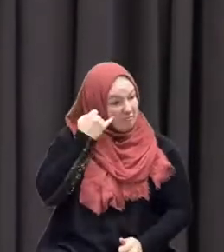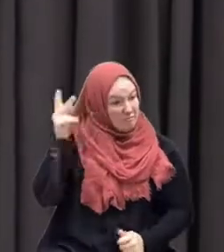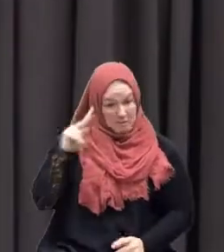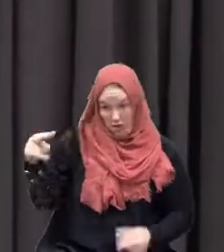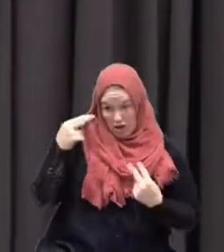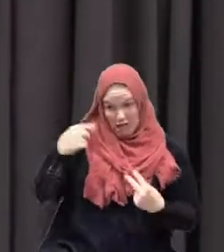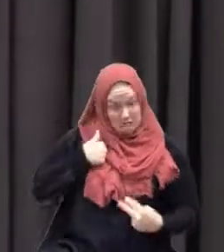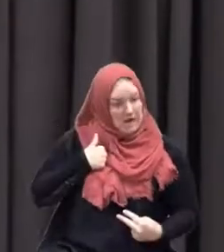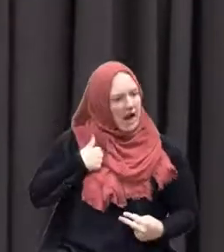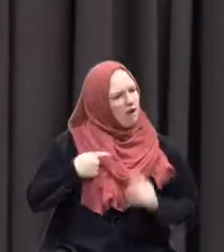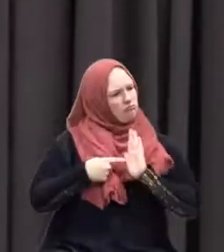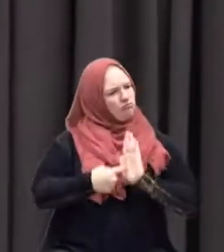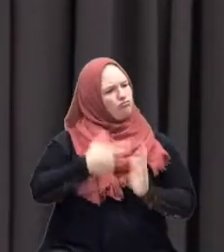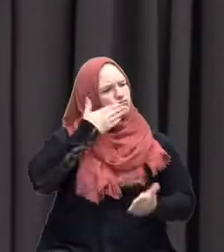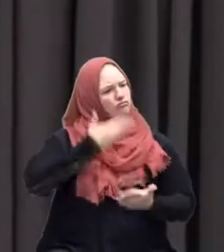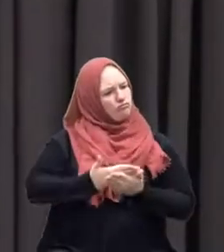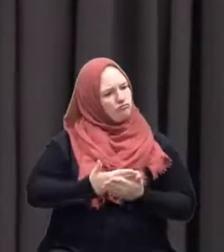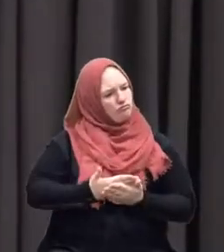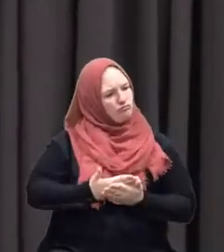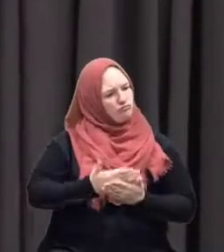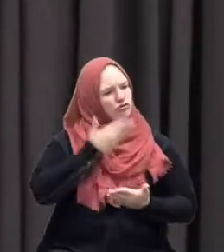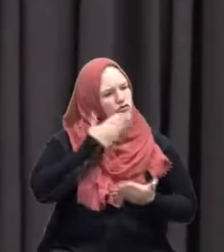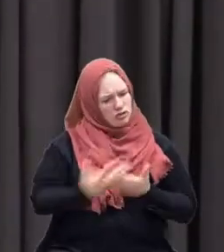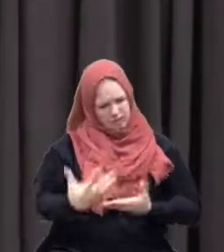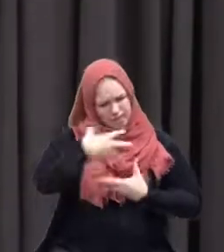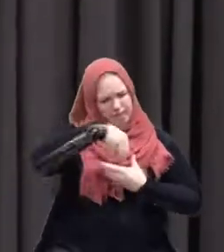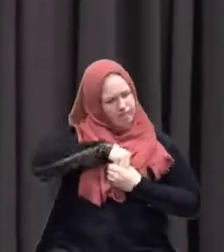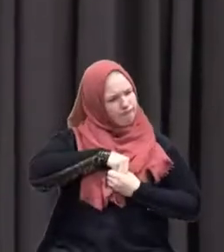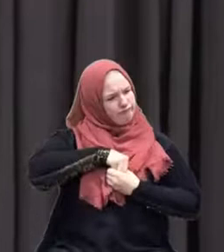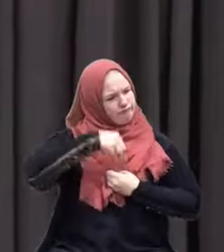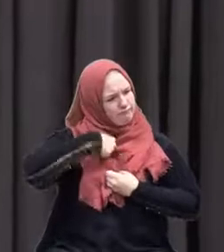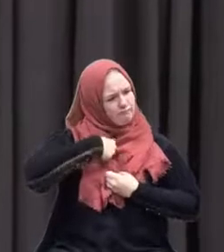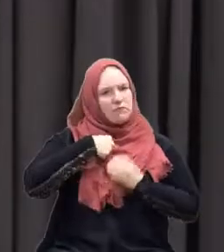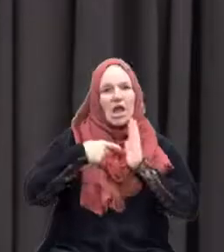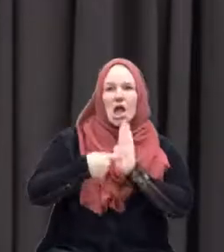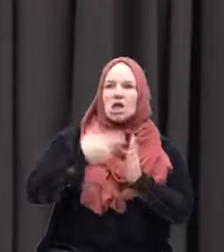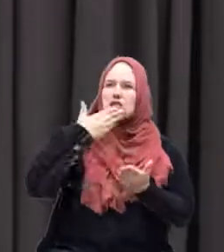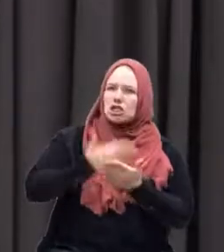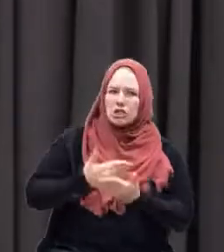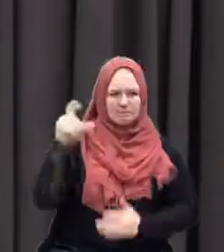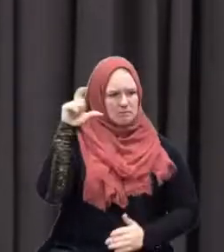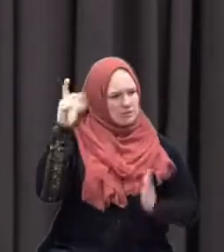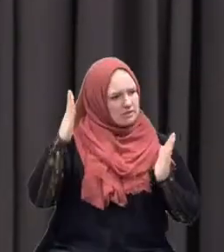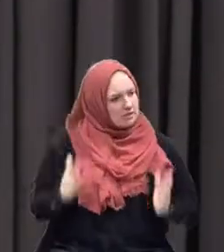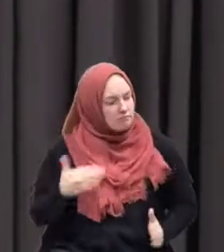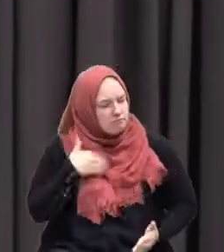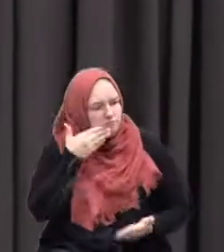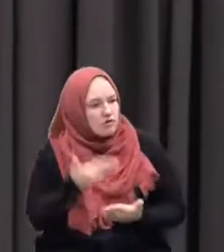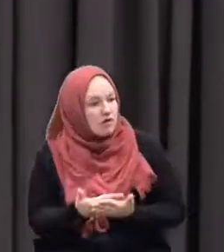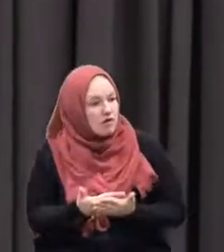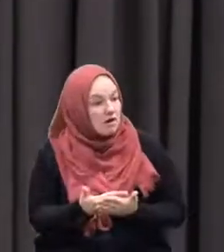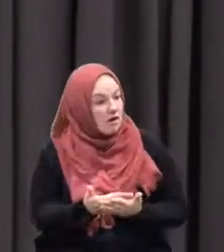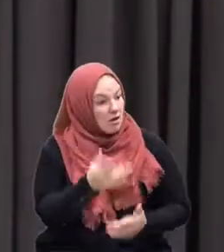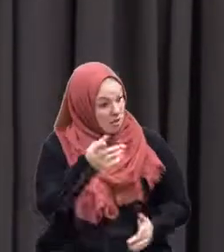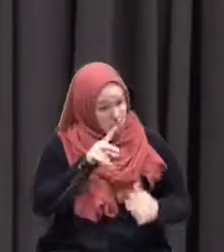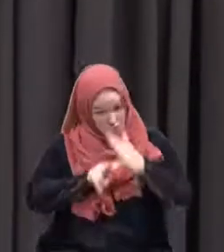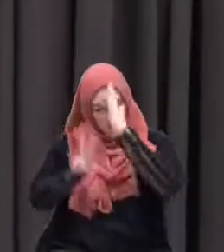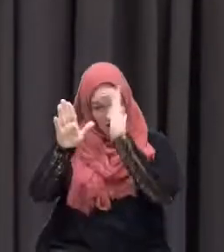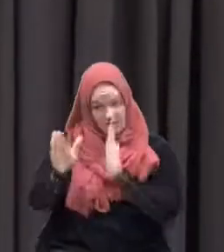and Allah will empower us. You look at the life of the Prophet ﷺ. Never lied